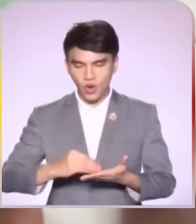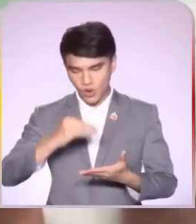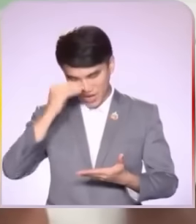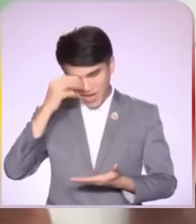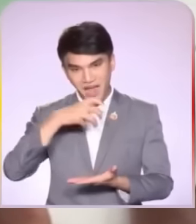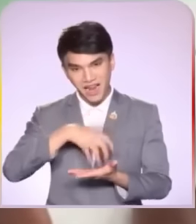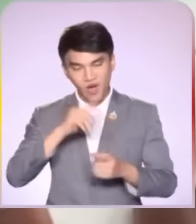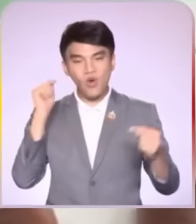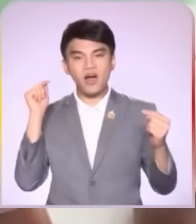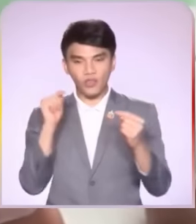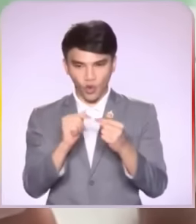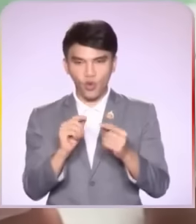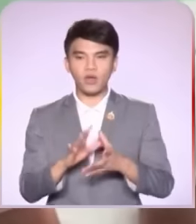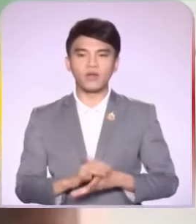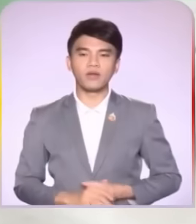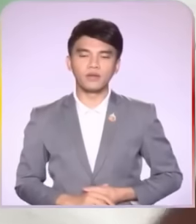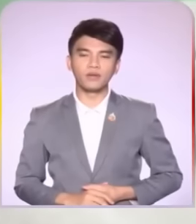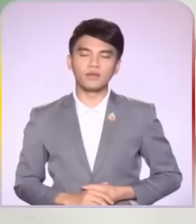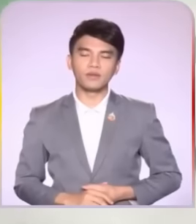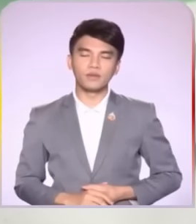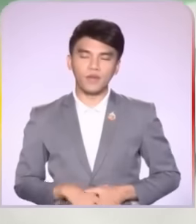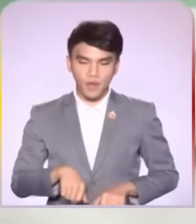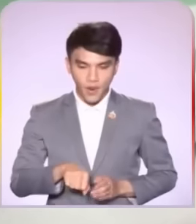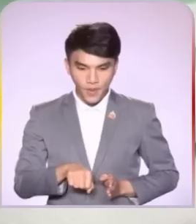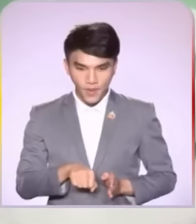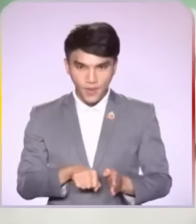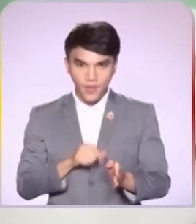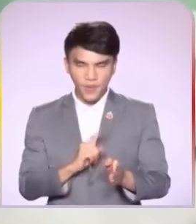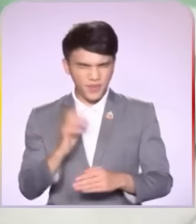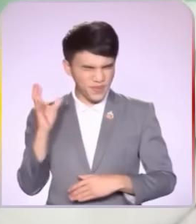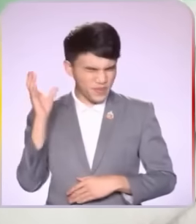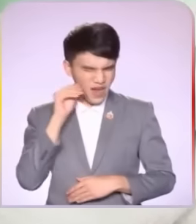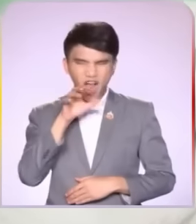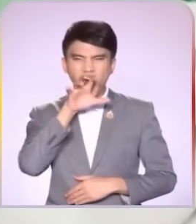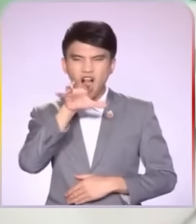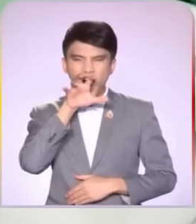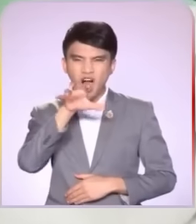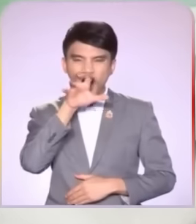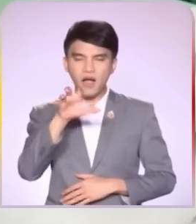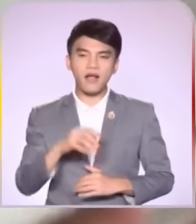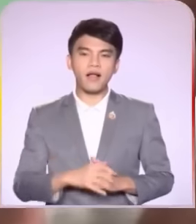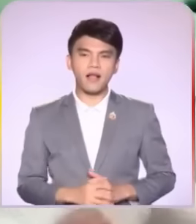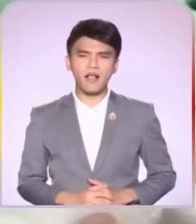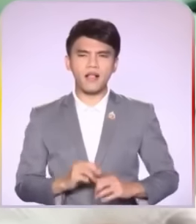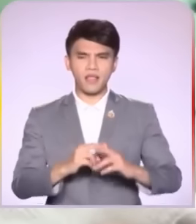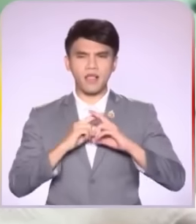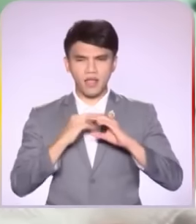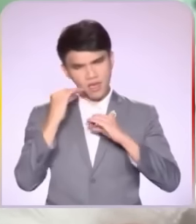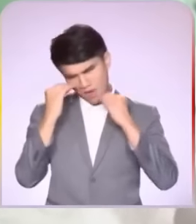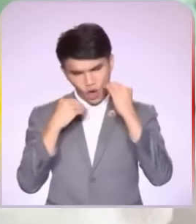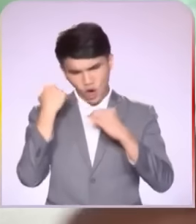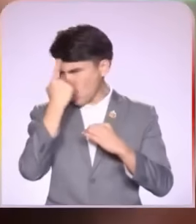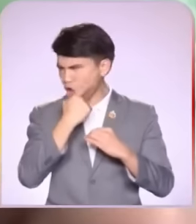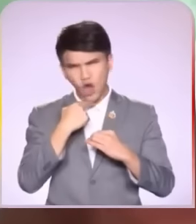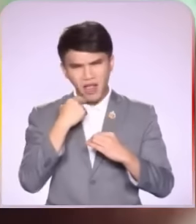รงกันกับที่แฟนเขาเล่า ค่ะ ขณะที่ขี่รถสวนกันก็ได้ยินเสียงตะโกนด่าท้าทายตนเองก็งงว่าเฮ้ยใ